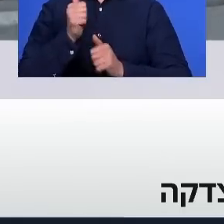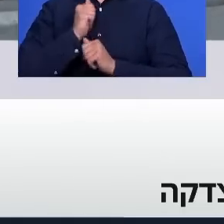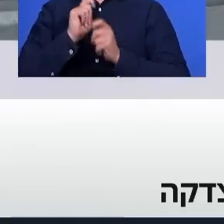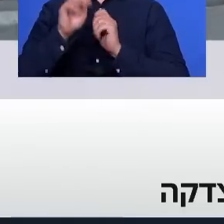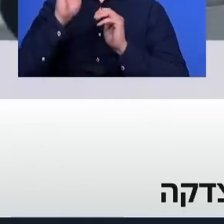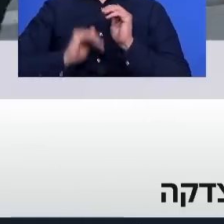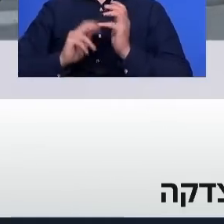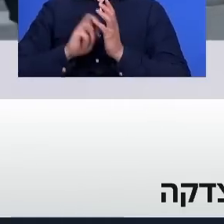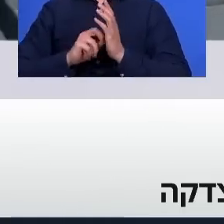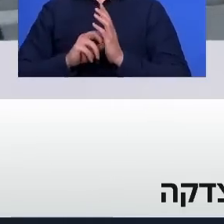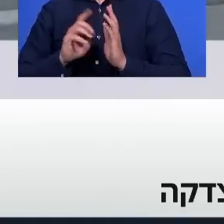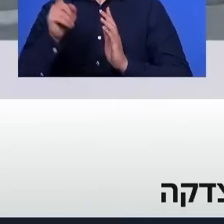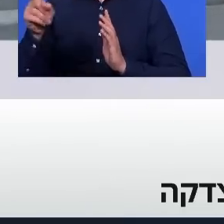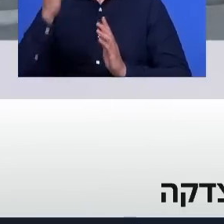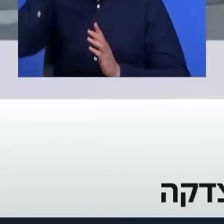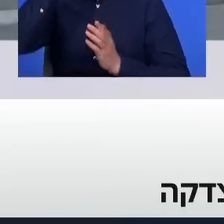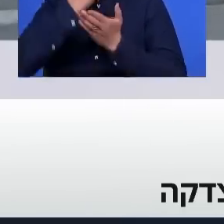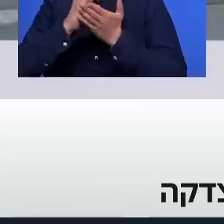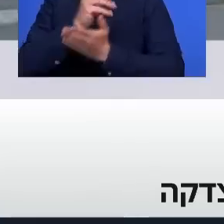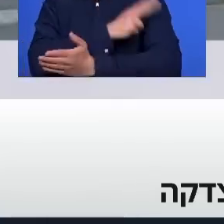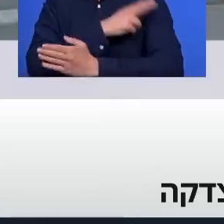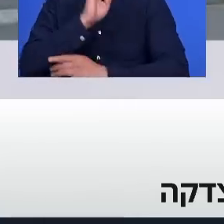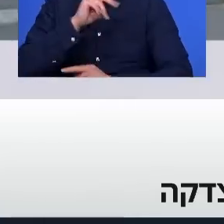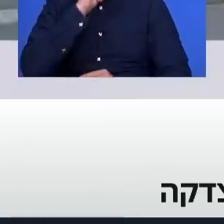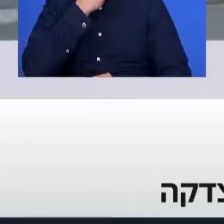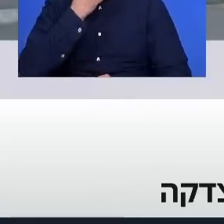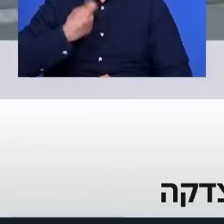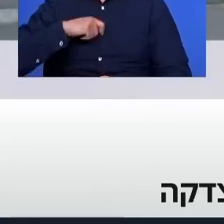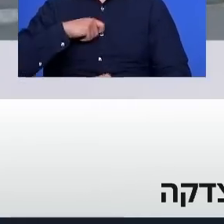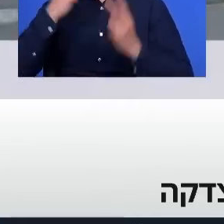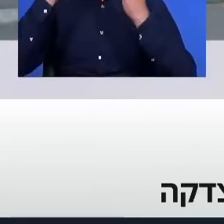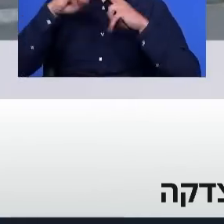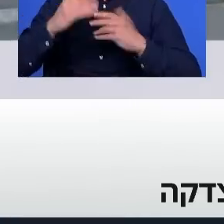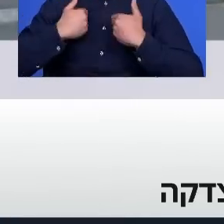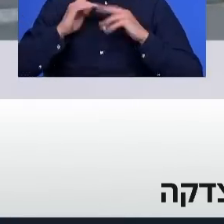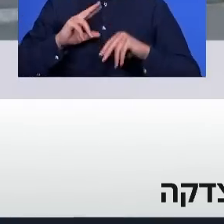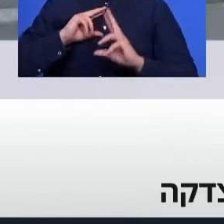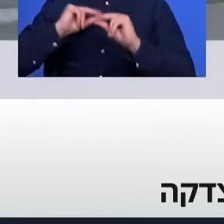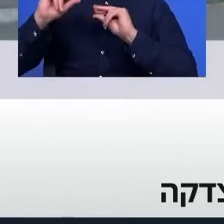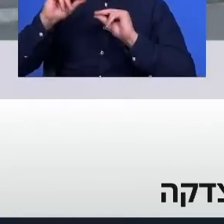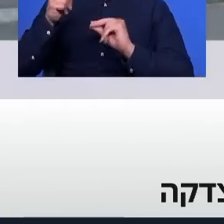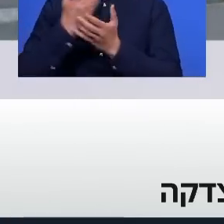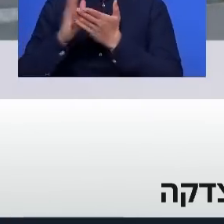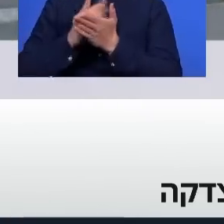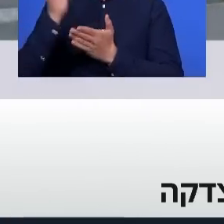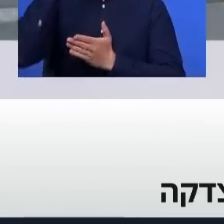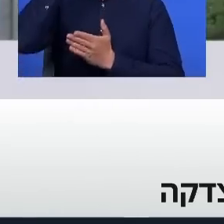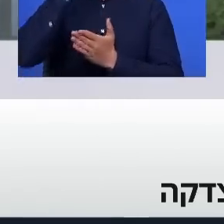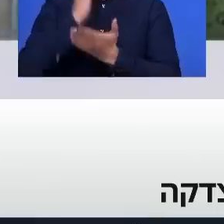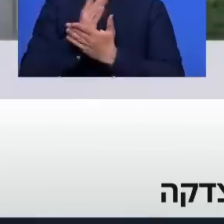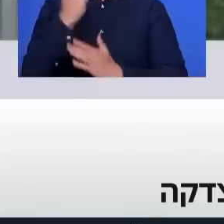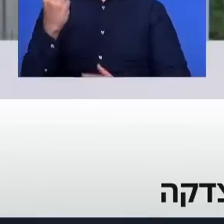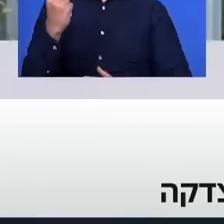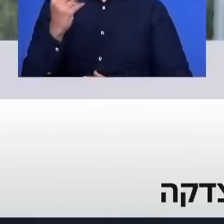מיסים, ומשום מה החליטו במשטרה וגם במוסד ובשבק שההסדר הזה חל עליהם, החלטה שהם קיבלו באופן חד צדדי.